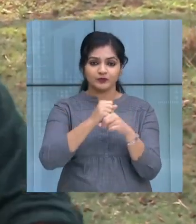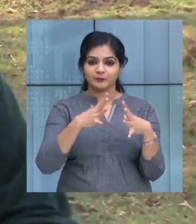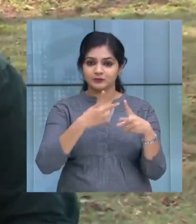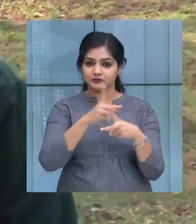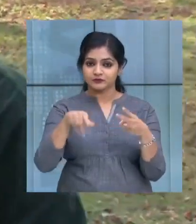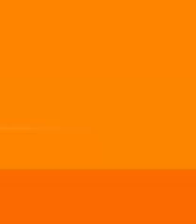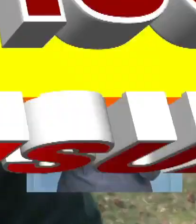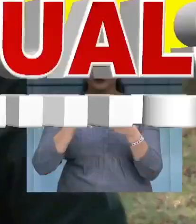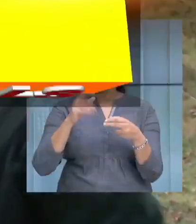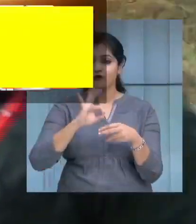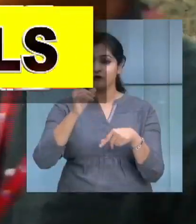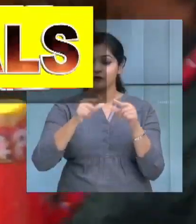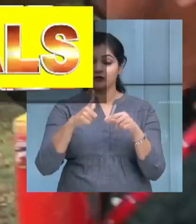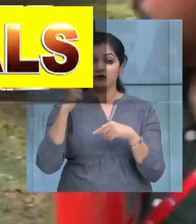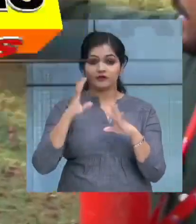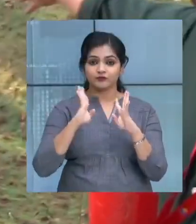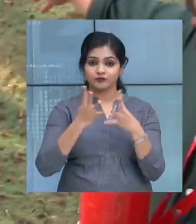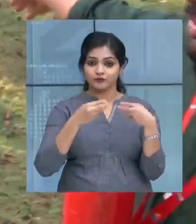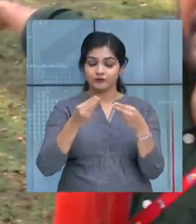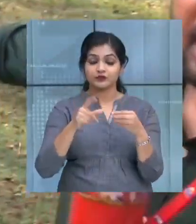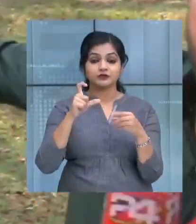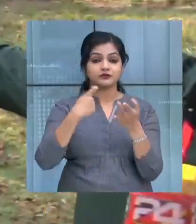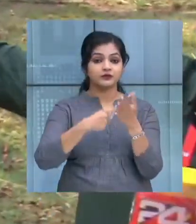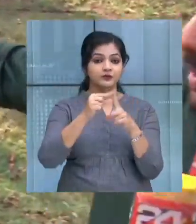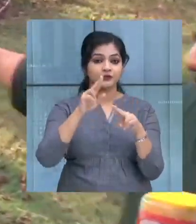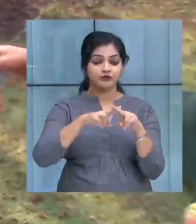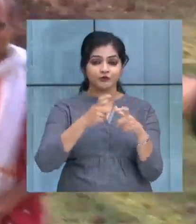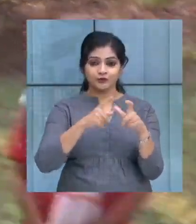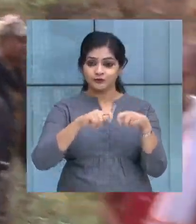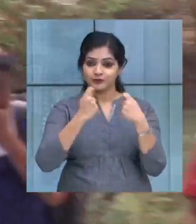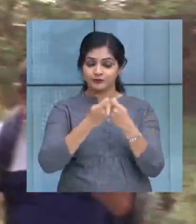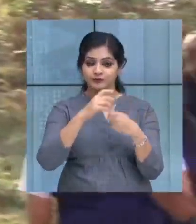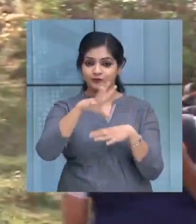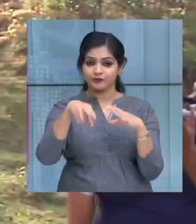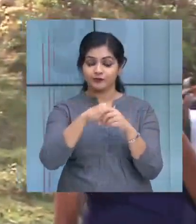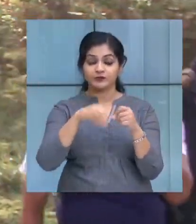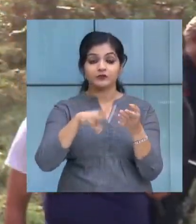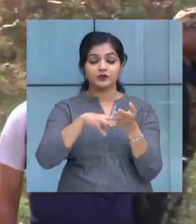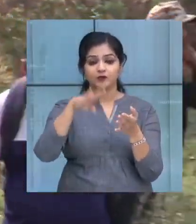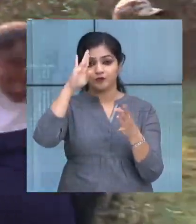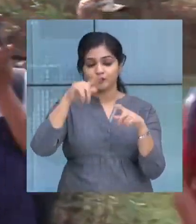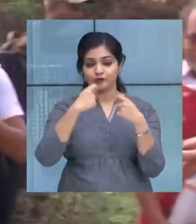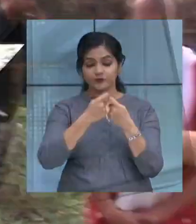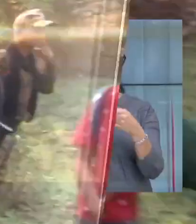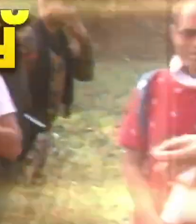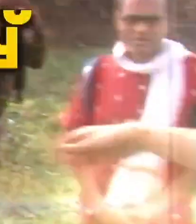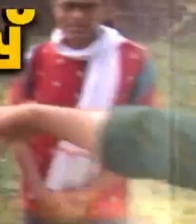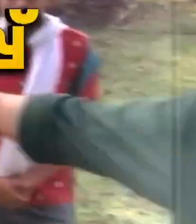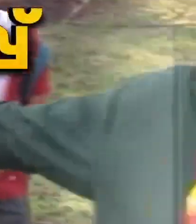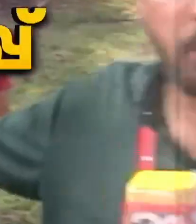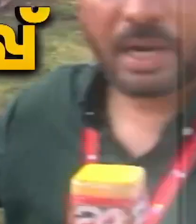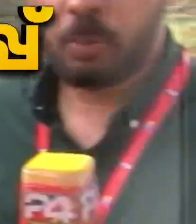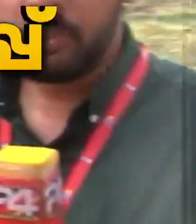ഉദ്യോഗസ്ഥർ പോകുന്നത്. അവർക്ക് സുരക്ഷയൊരുക്കിക്കൊണ്ട് CRPFിൻ്റെയും ഒപ്പം തന്നെ മഹാരാഷ്ട്ര പോലീസിൻ്റെയും ഗഡ്ചിരോളി പോലീസിൻ്റെയും ഒക്കെ തന്നെ